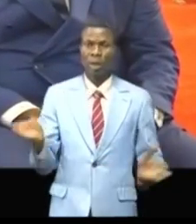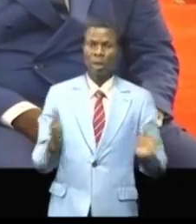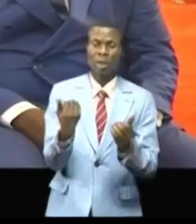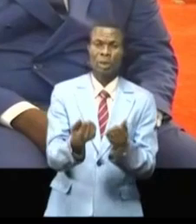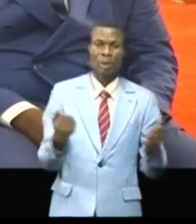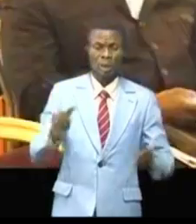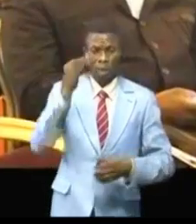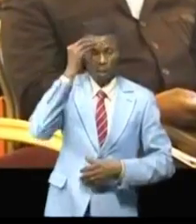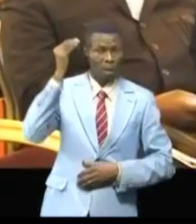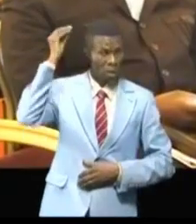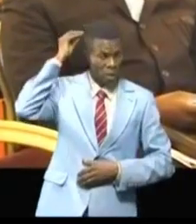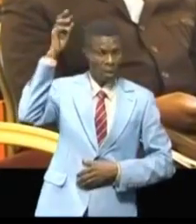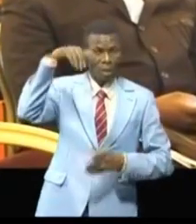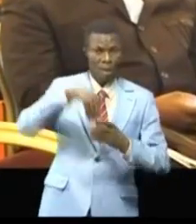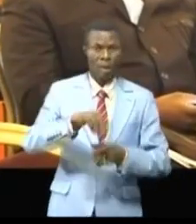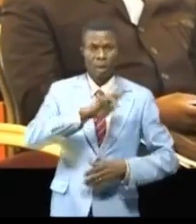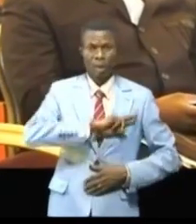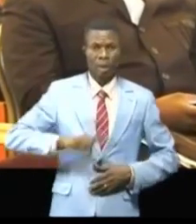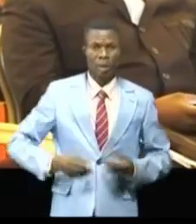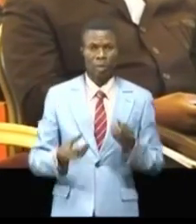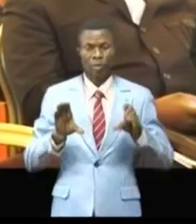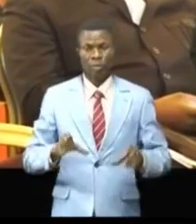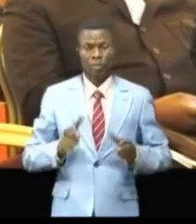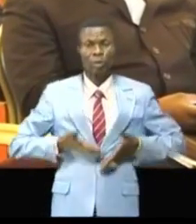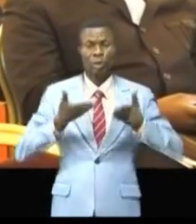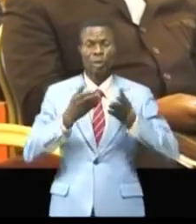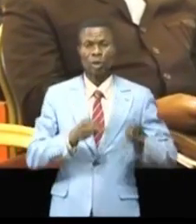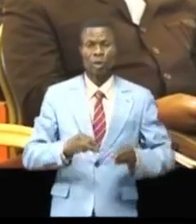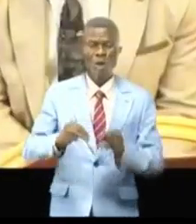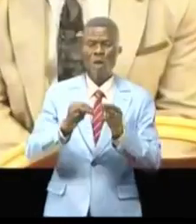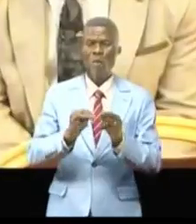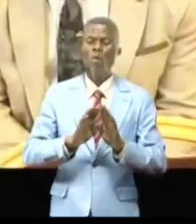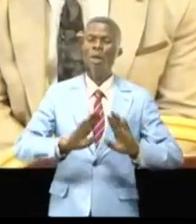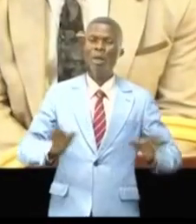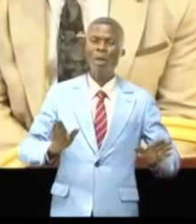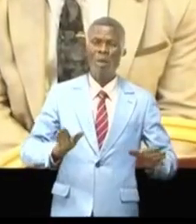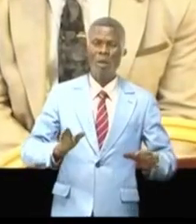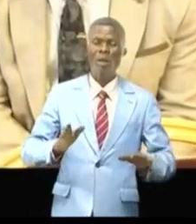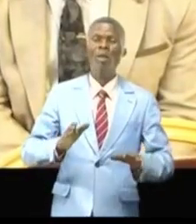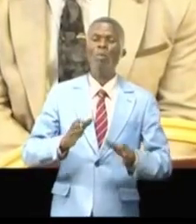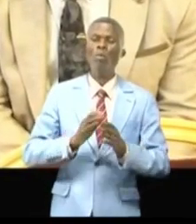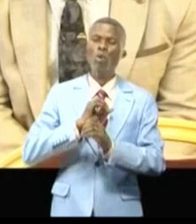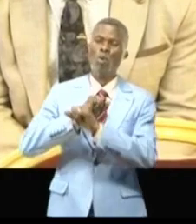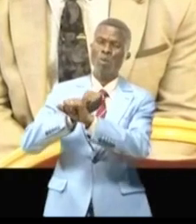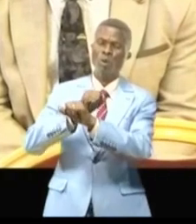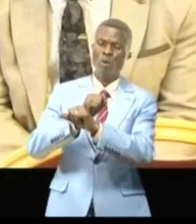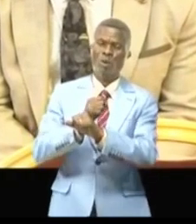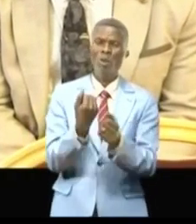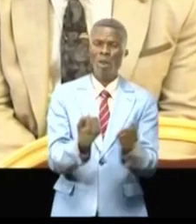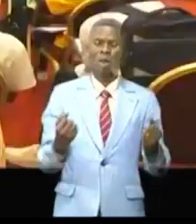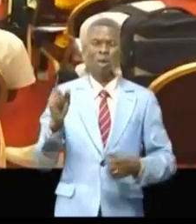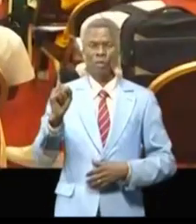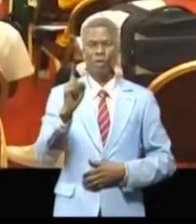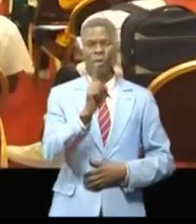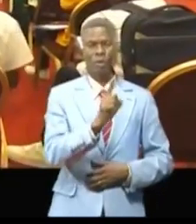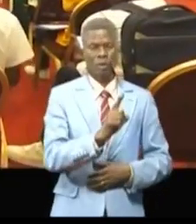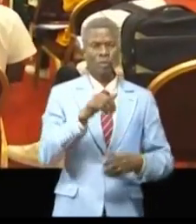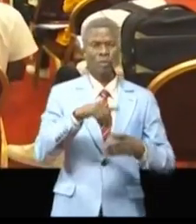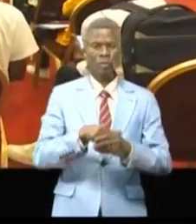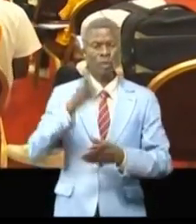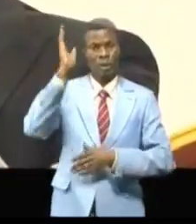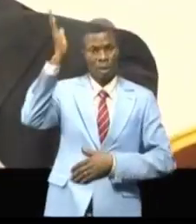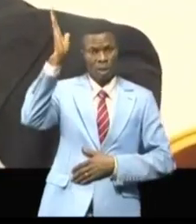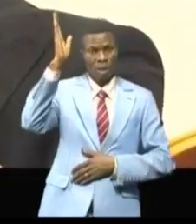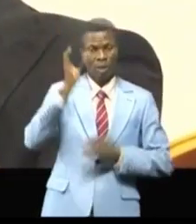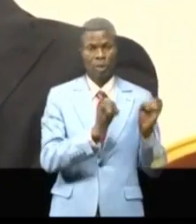enfants autistes en RDC, propose un moyen pratique adapté pour la gestion personnalisée de chaque enfant. Au cours d'une